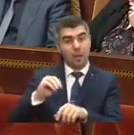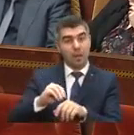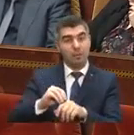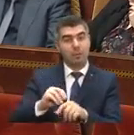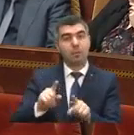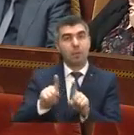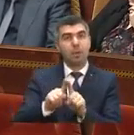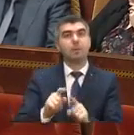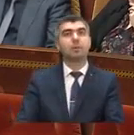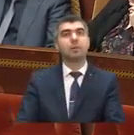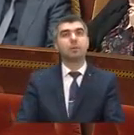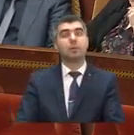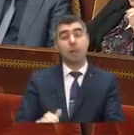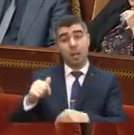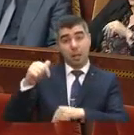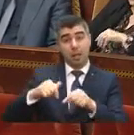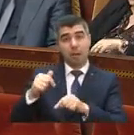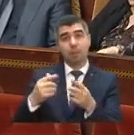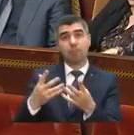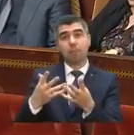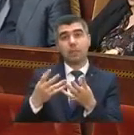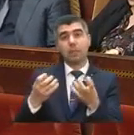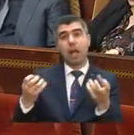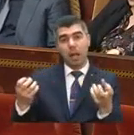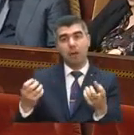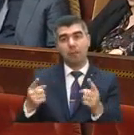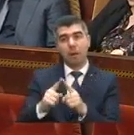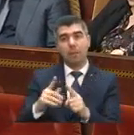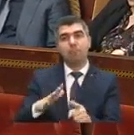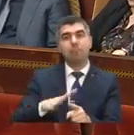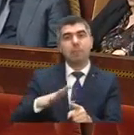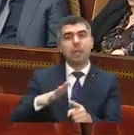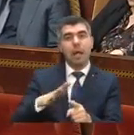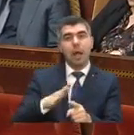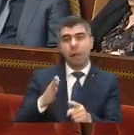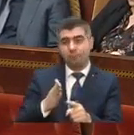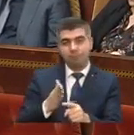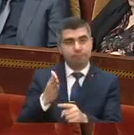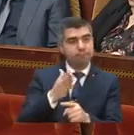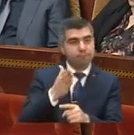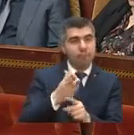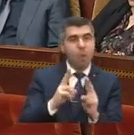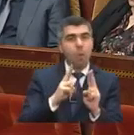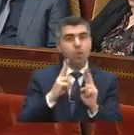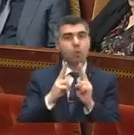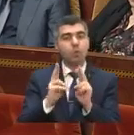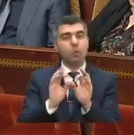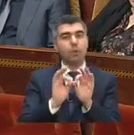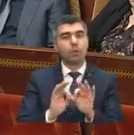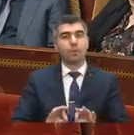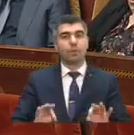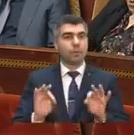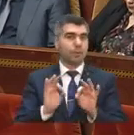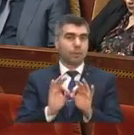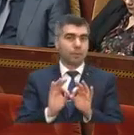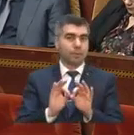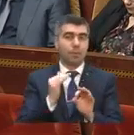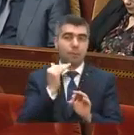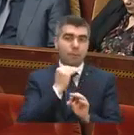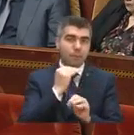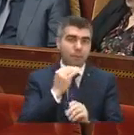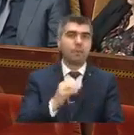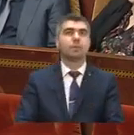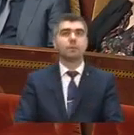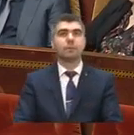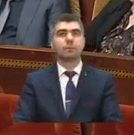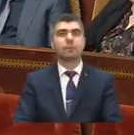عزلة العديد من المناطق التي لا تمثلها طرق السيارة، وذلك بواسطة الطرق السريعة. ونطالب في